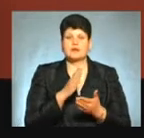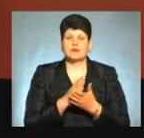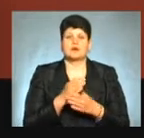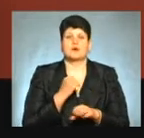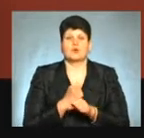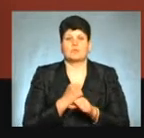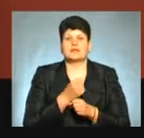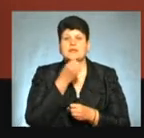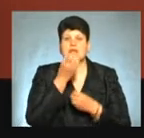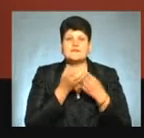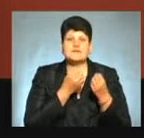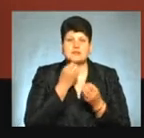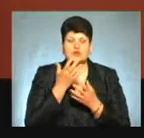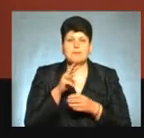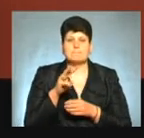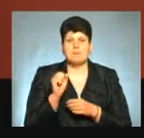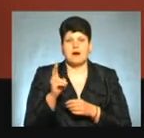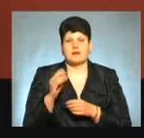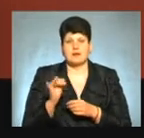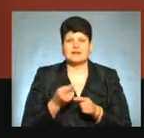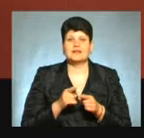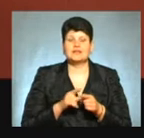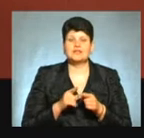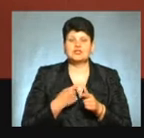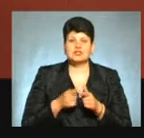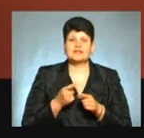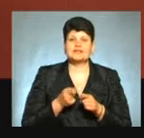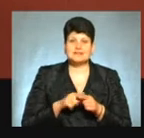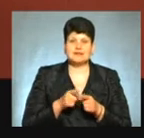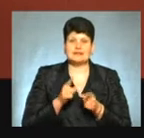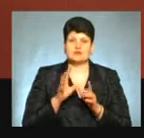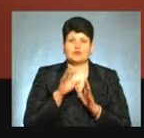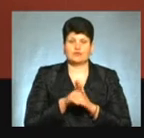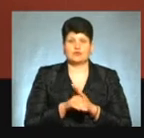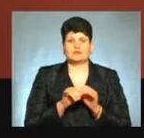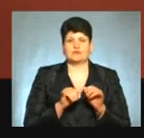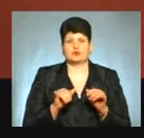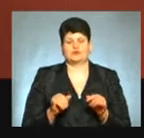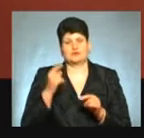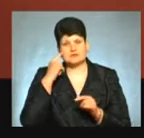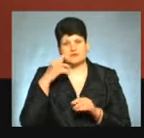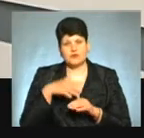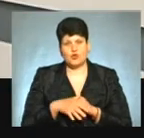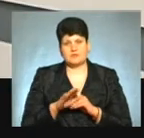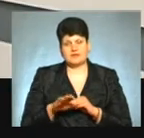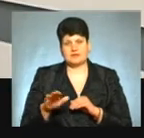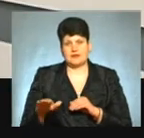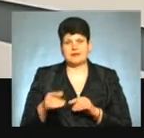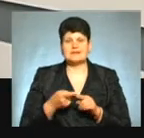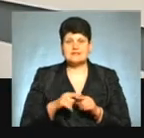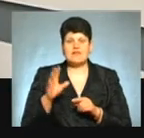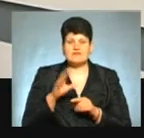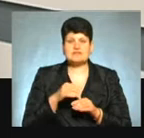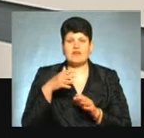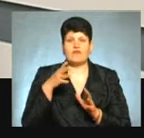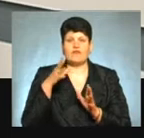робити квіточки маки, так? Чи це справді вносить розвиток у свідомість дітей, зокрема? Ви знаєте, це все